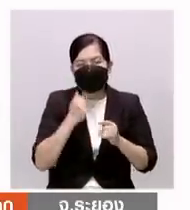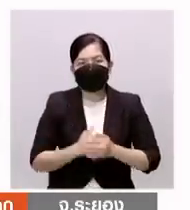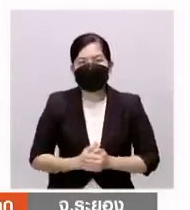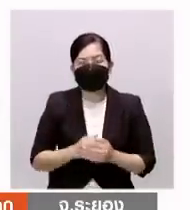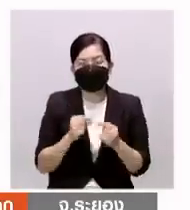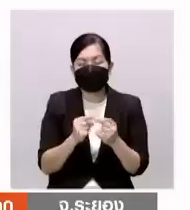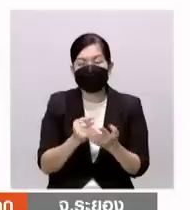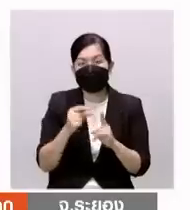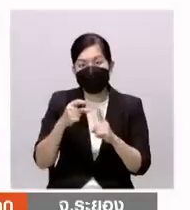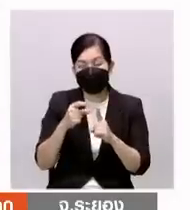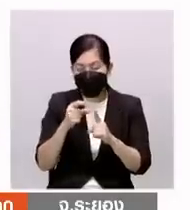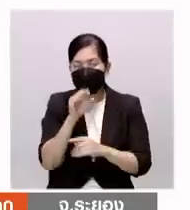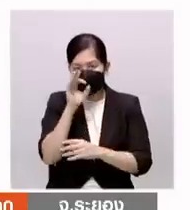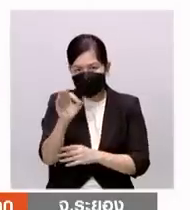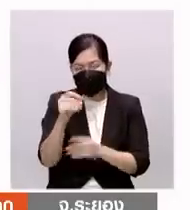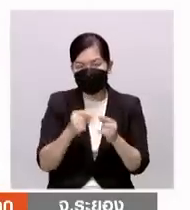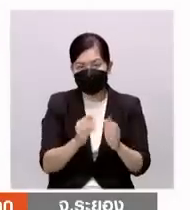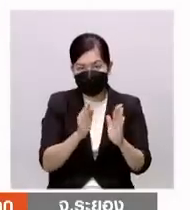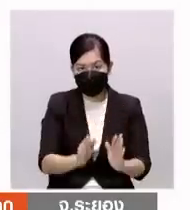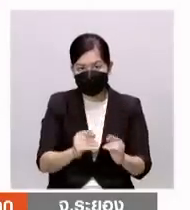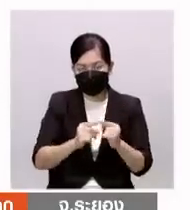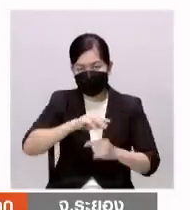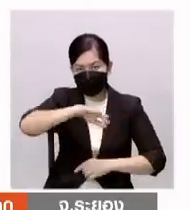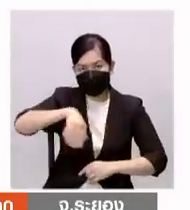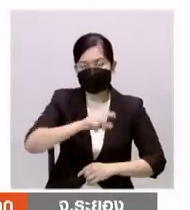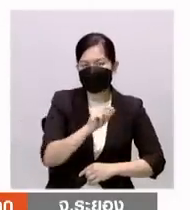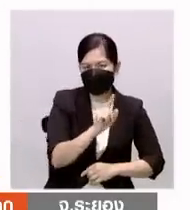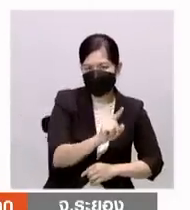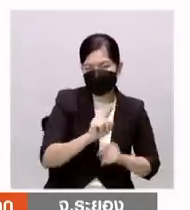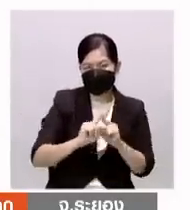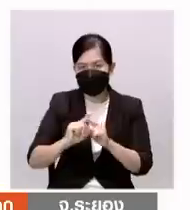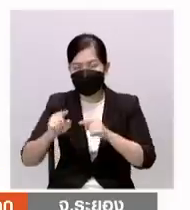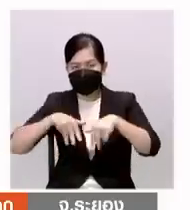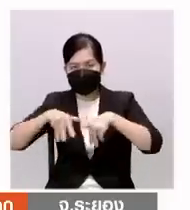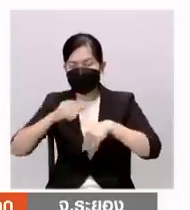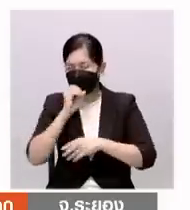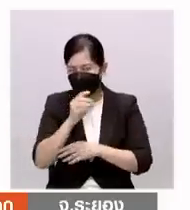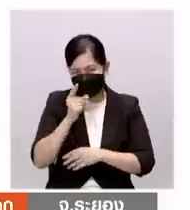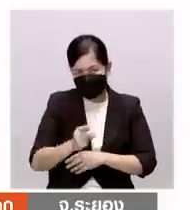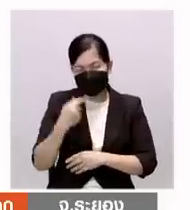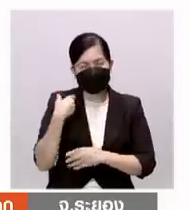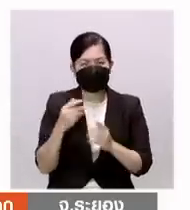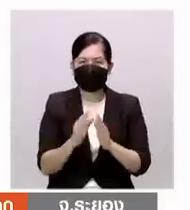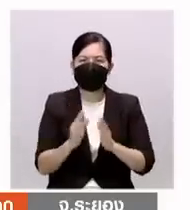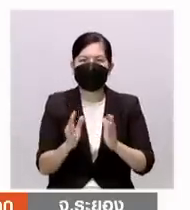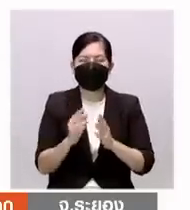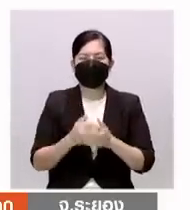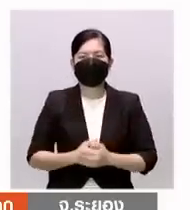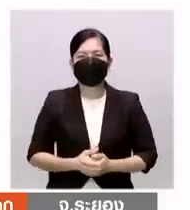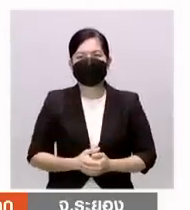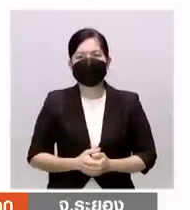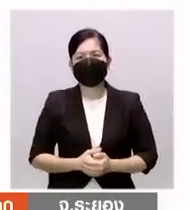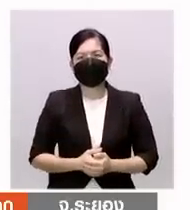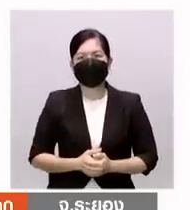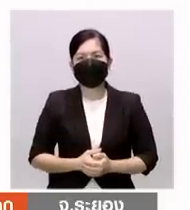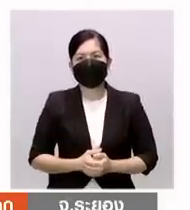ารถแจ้งความดำเนินคดีได้เพียง21คนนะคะแต่ชาวบ้านร้องเรียนมาบอกว่ามีนับร้อยคนเลยซึ่งล่าสุดต